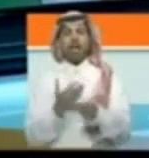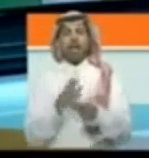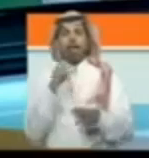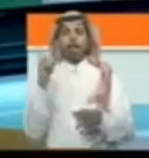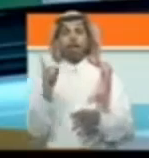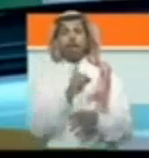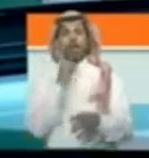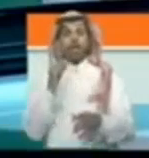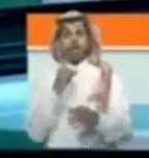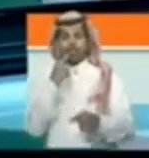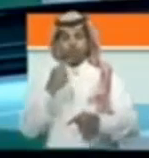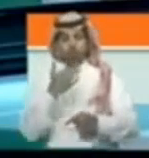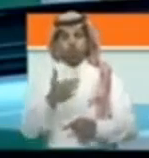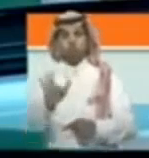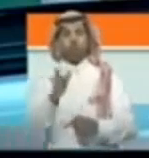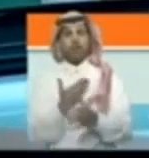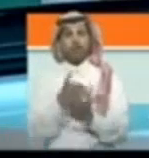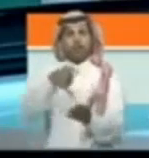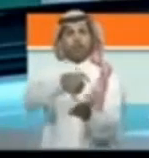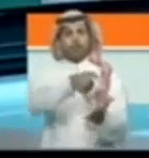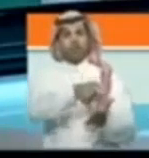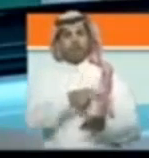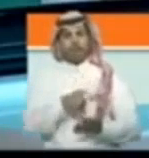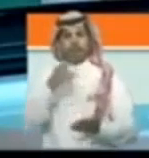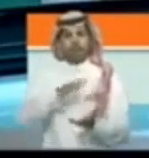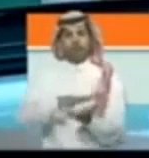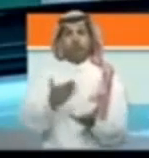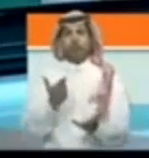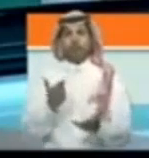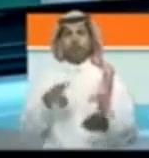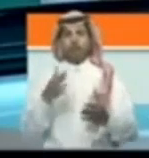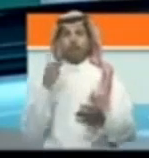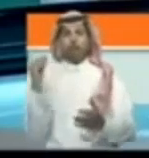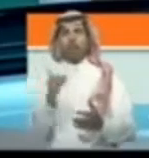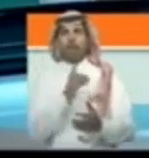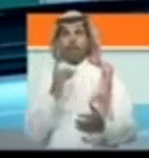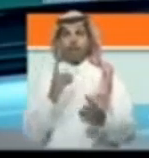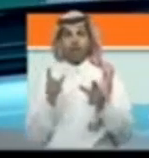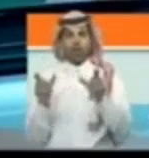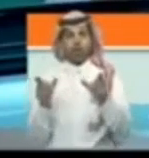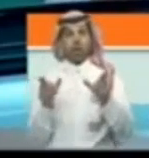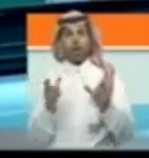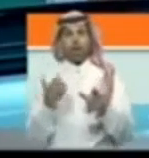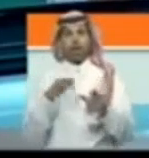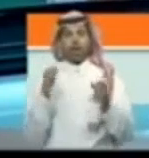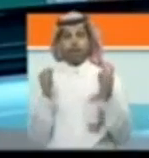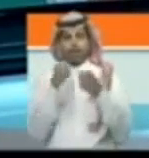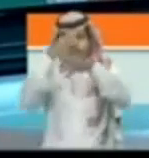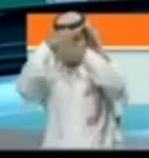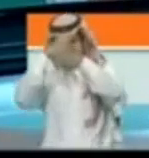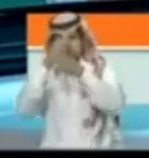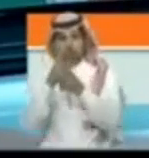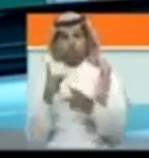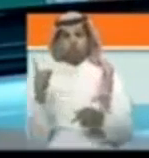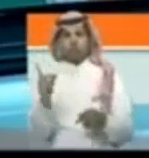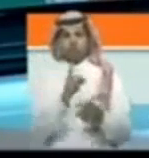للبيئة والاستدامة المالية للمراكز الوطنية لقطاعي البيئة والأرصاد وتمكينهما من